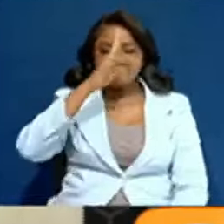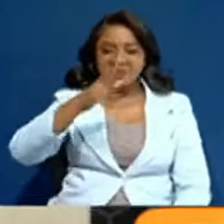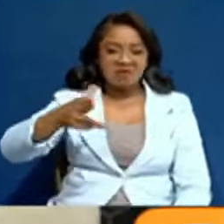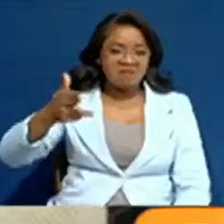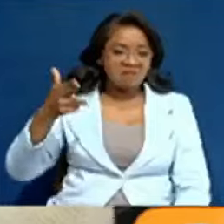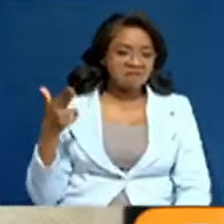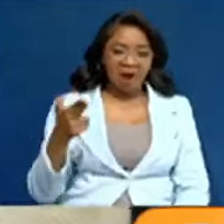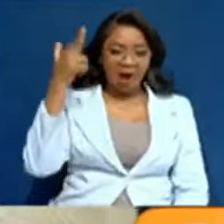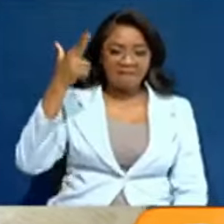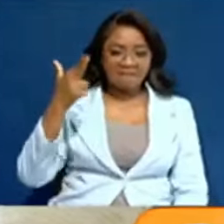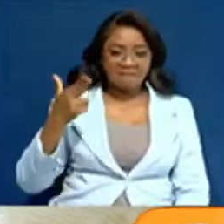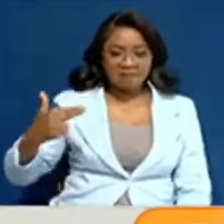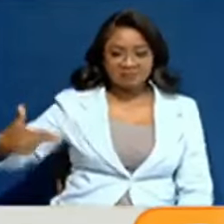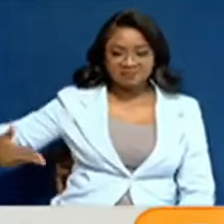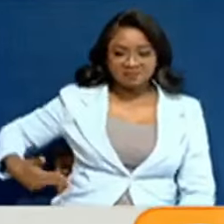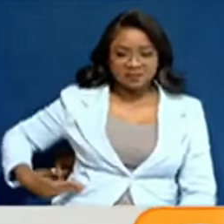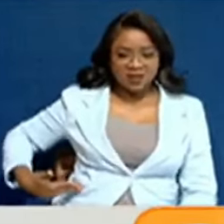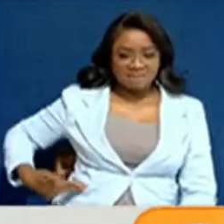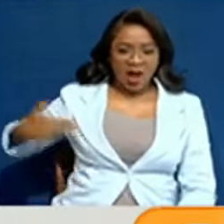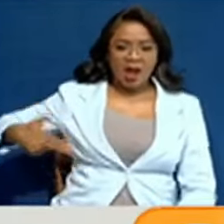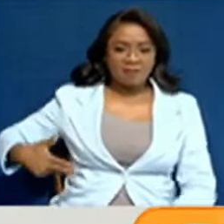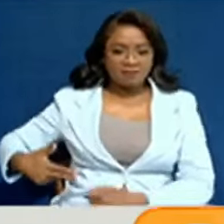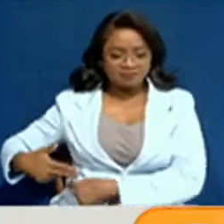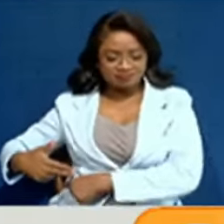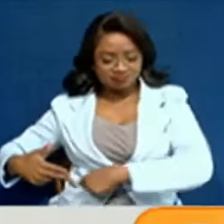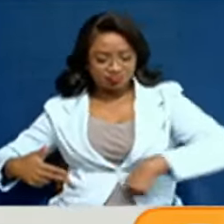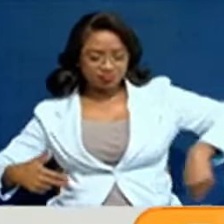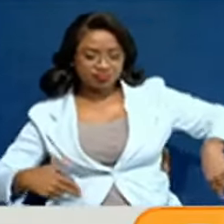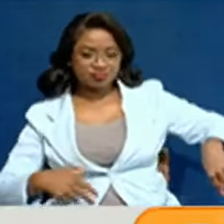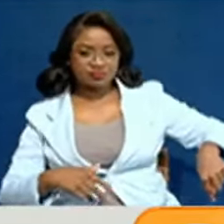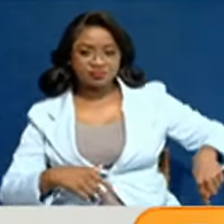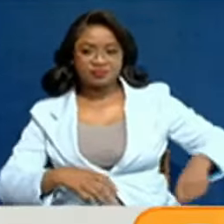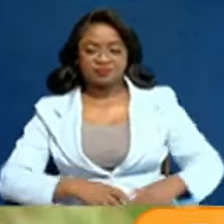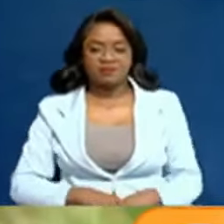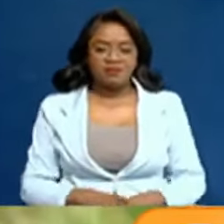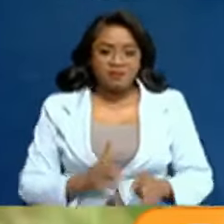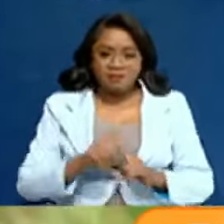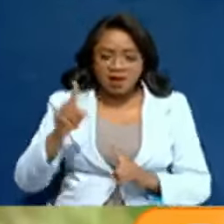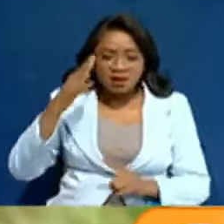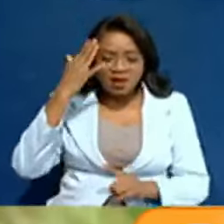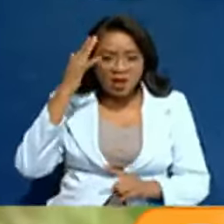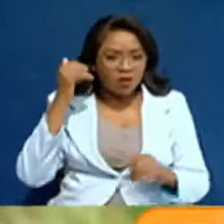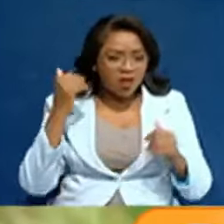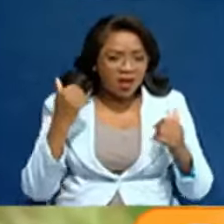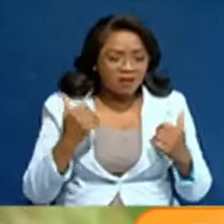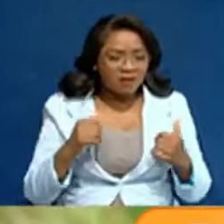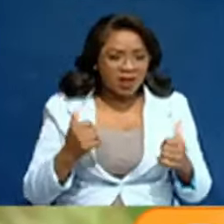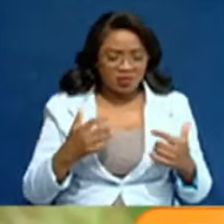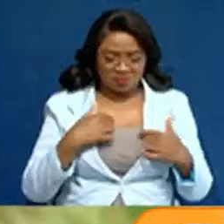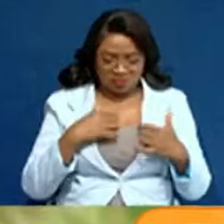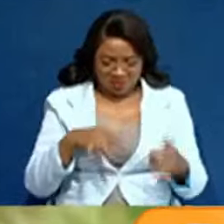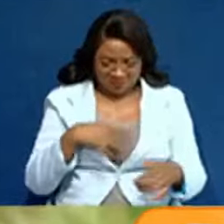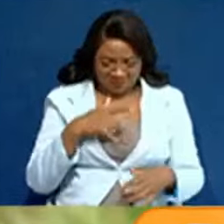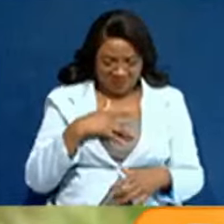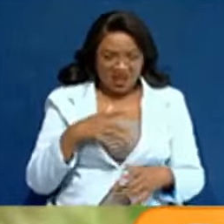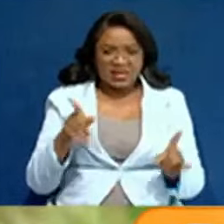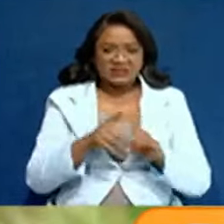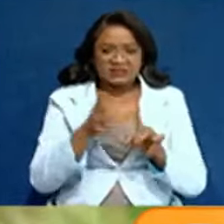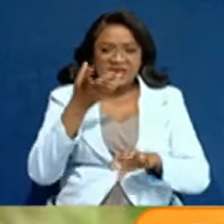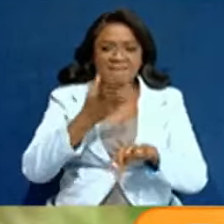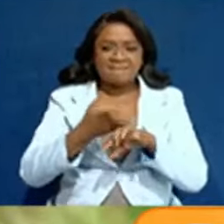bullet caught him in the abdomen, a fact that did not register to him at first. Mimi nilisikia kama nimegongwa na